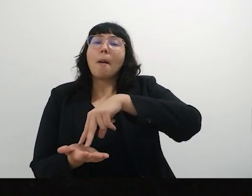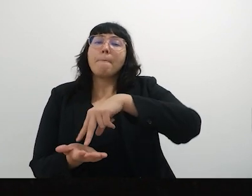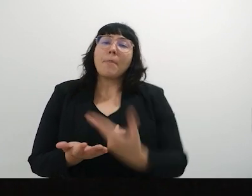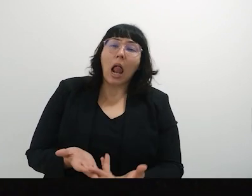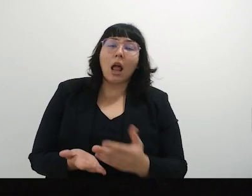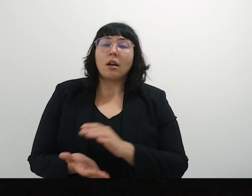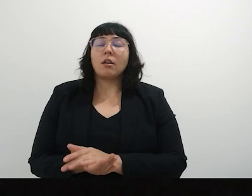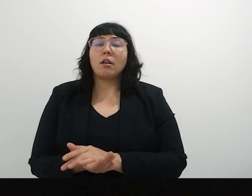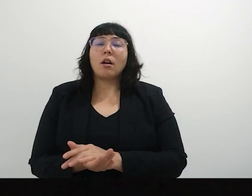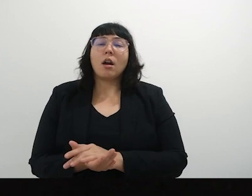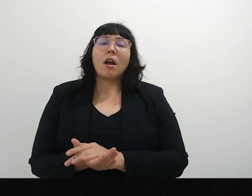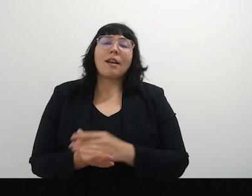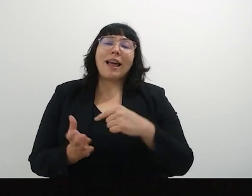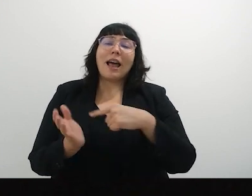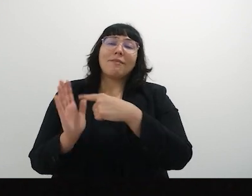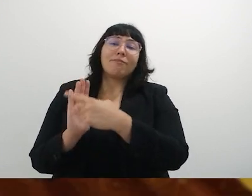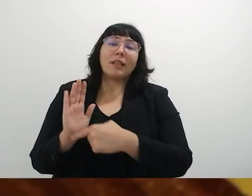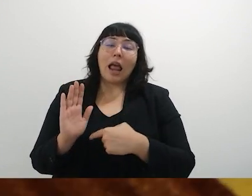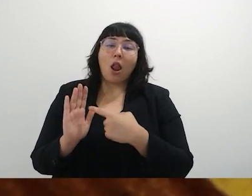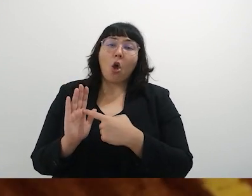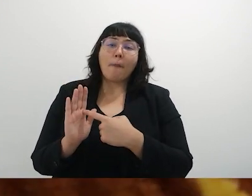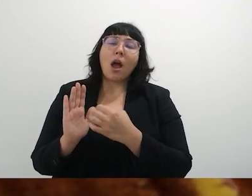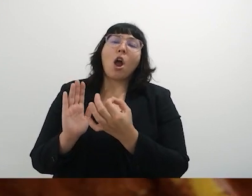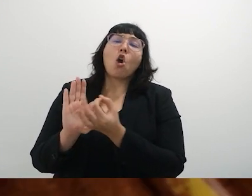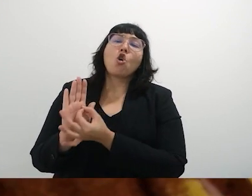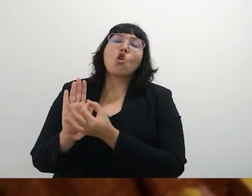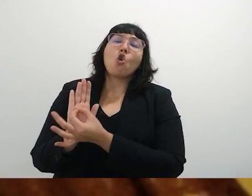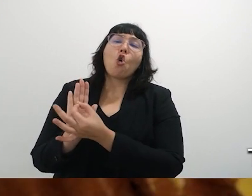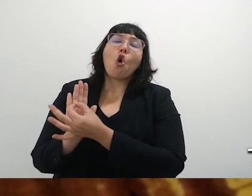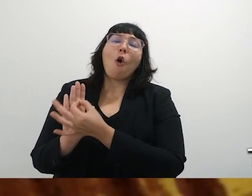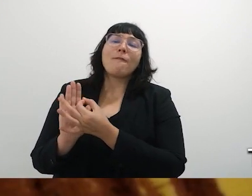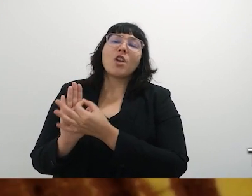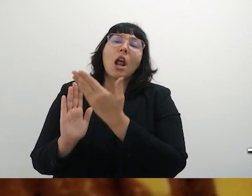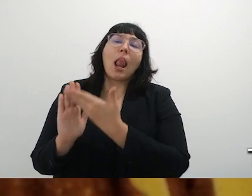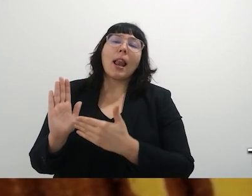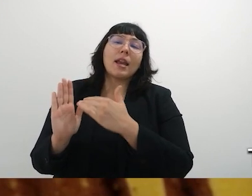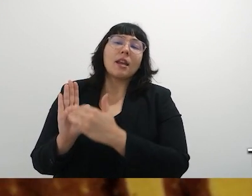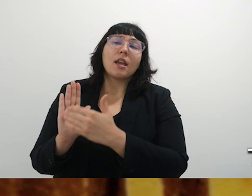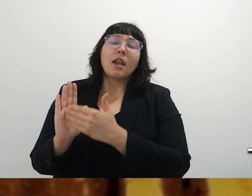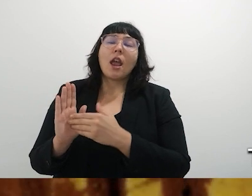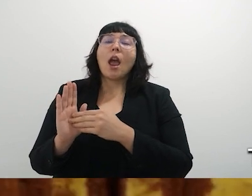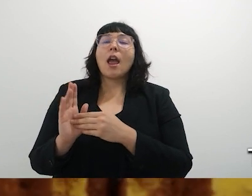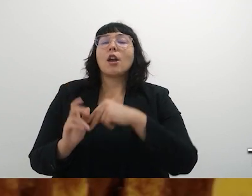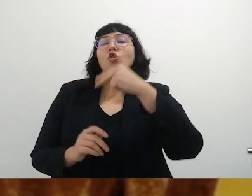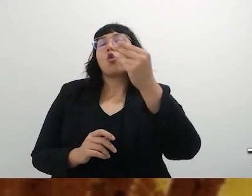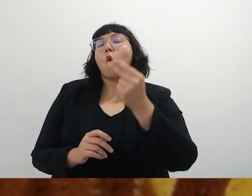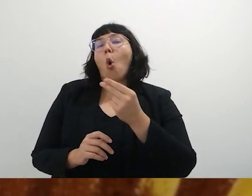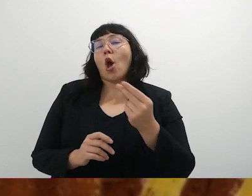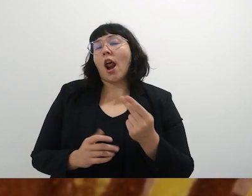su koncentrični krugovi koji okružuju niz paralelnih talasastih linija, tako da dekoracija asocira na